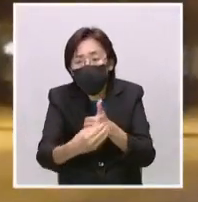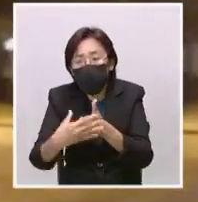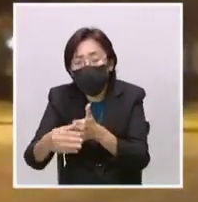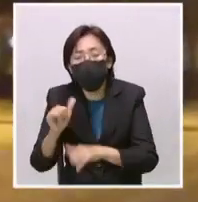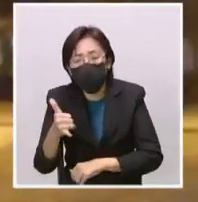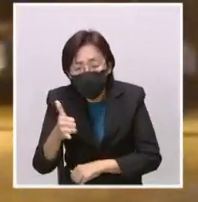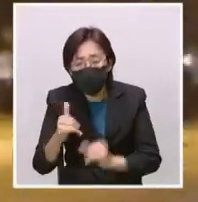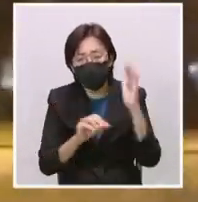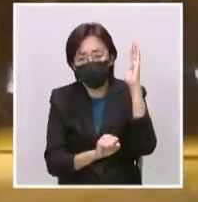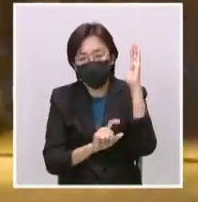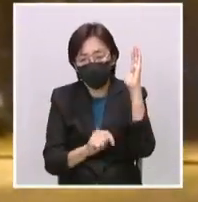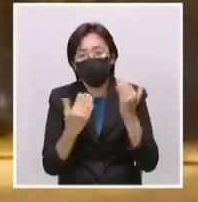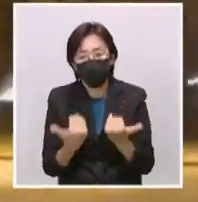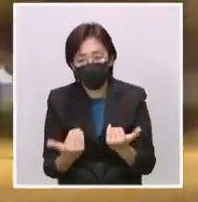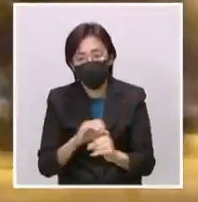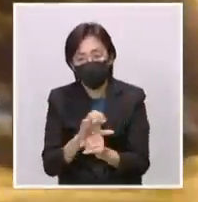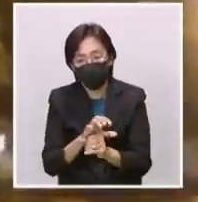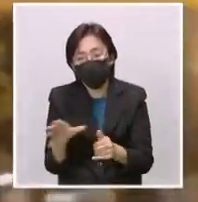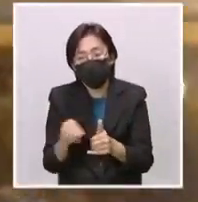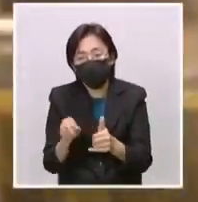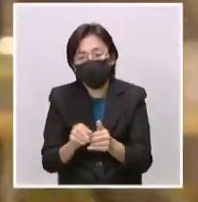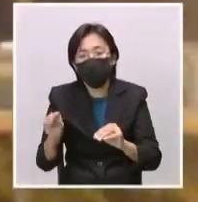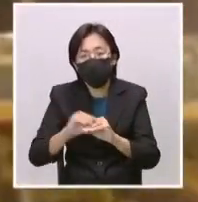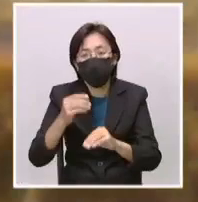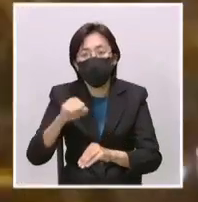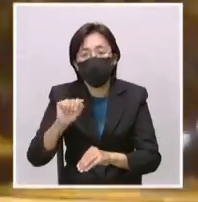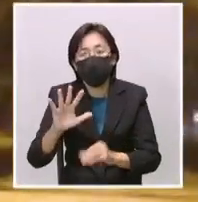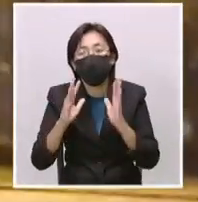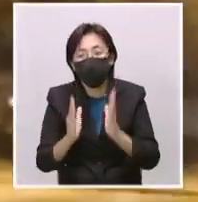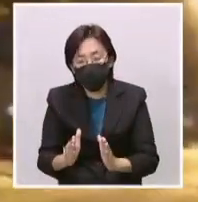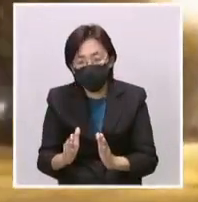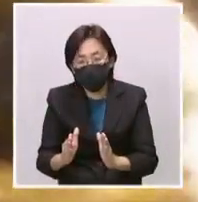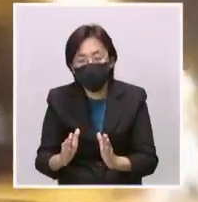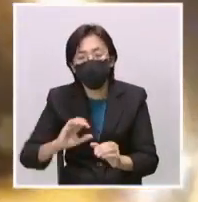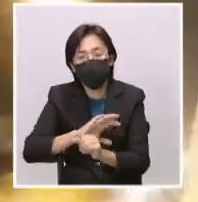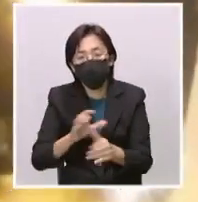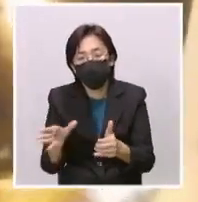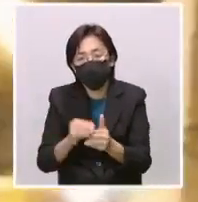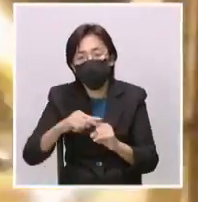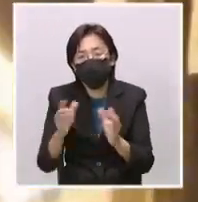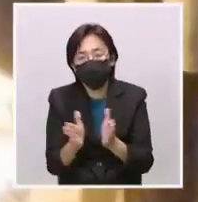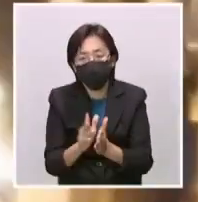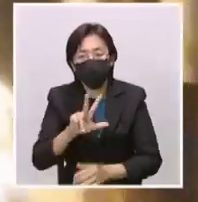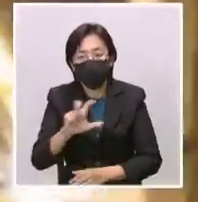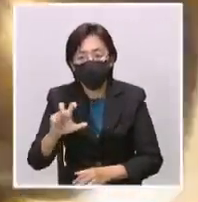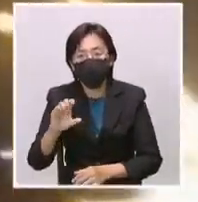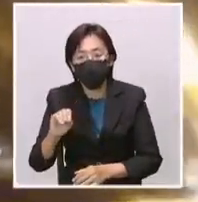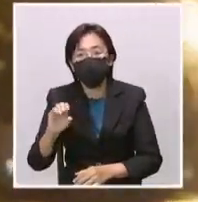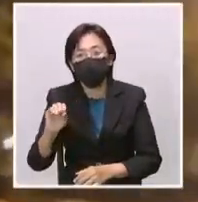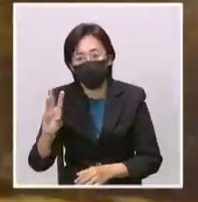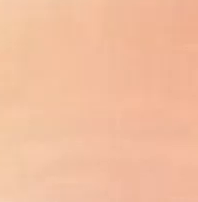จังหวัดสตูลเองวันนี้พบผู้ติดเชื้อโควิดเพิ่ม15คนยอดสะสมทั้งสิ้น356คน